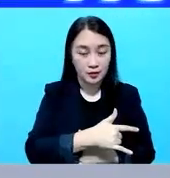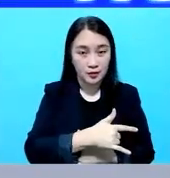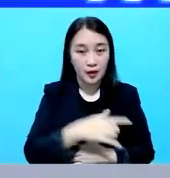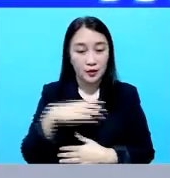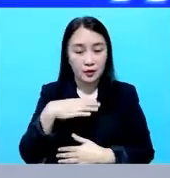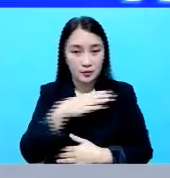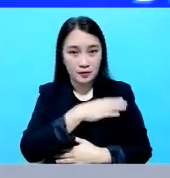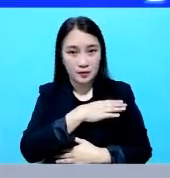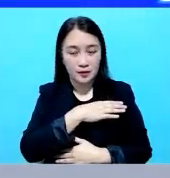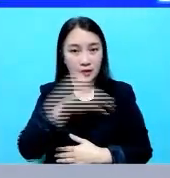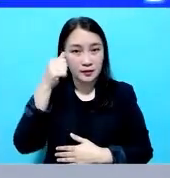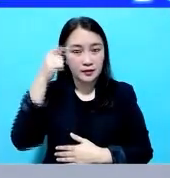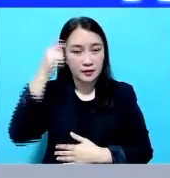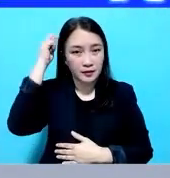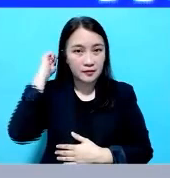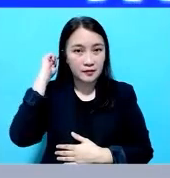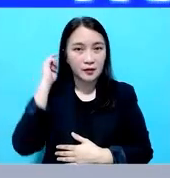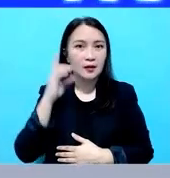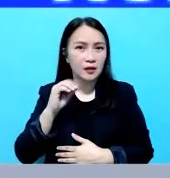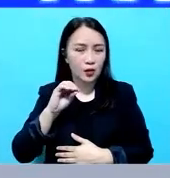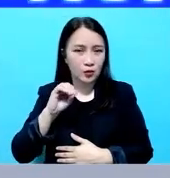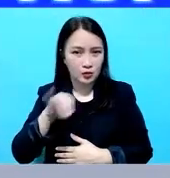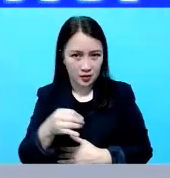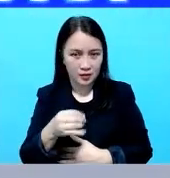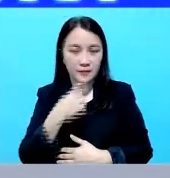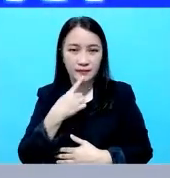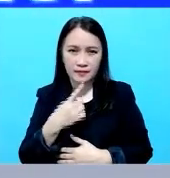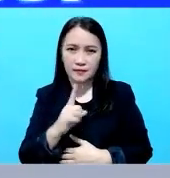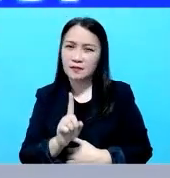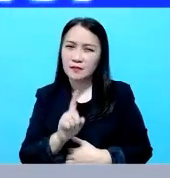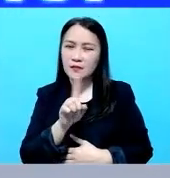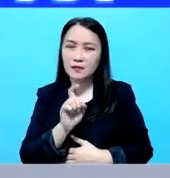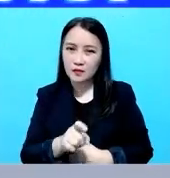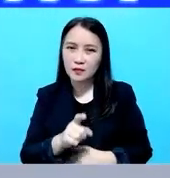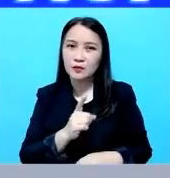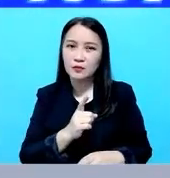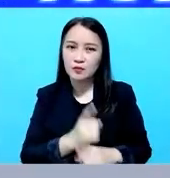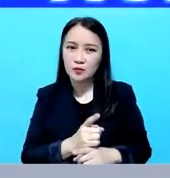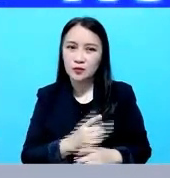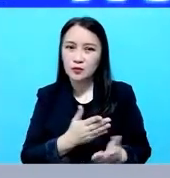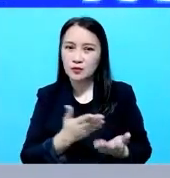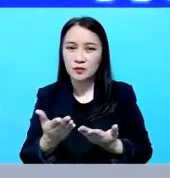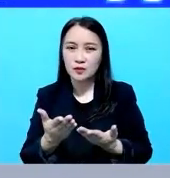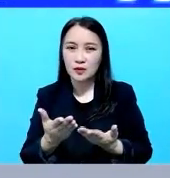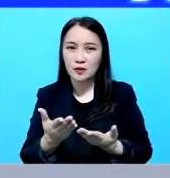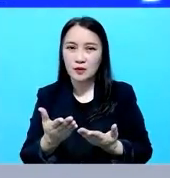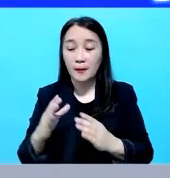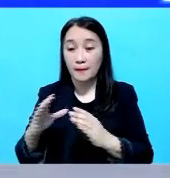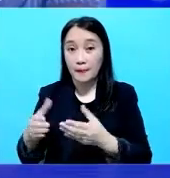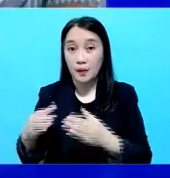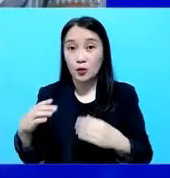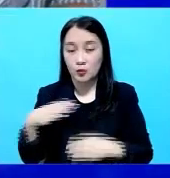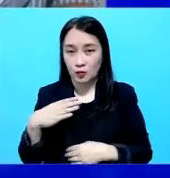DOJ. Kung totoo ba yan, may makahulugang sagot ang kampo ng kongresista. Live mula sa DOJ sa Maynila